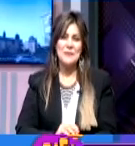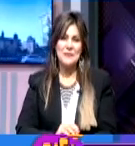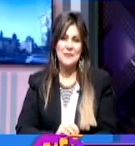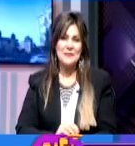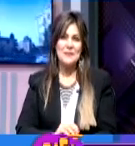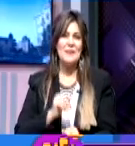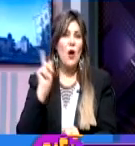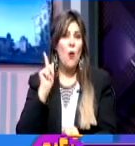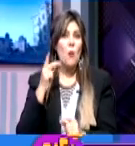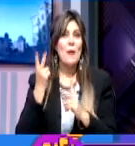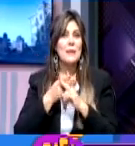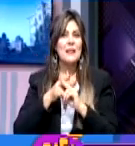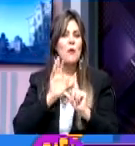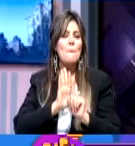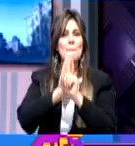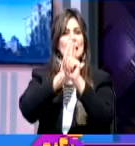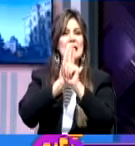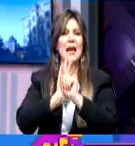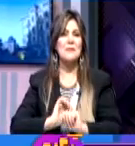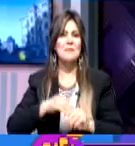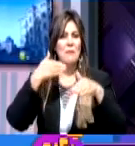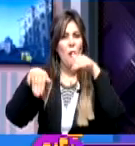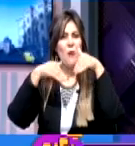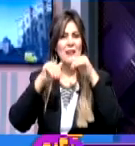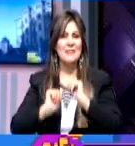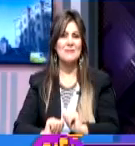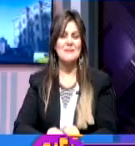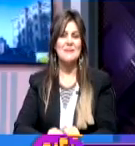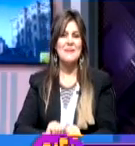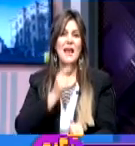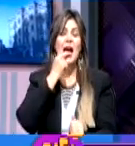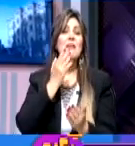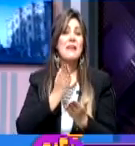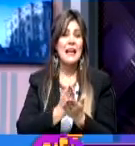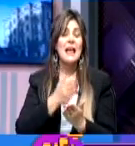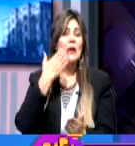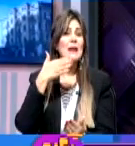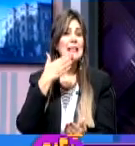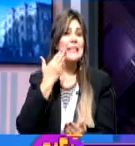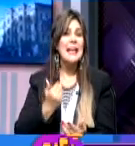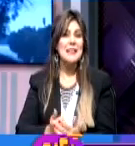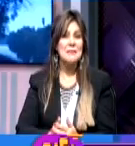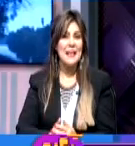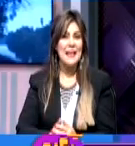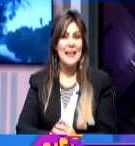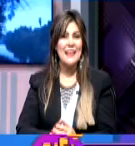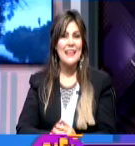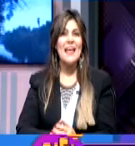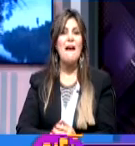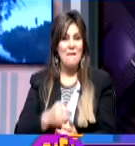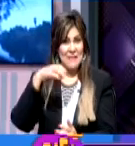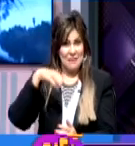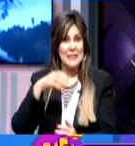الناس رجال الدوله اكيد. فلو احنا اتكلمنا، سياده الرئيس قال في مدينه ثقافيه